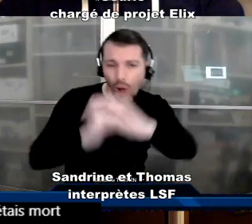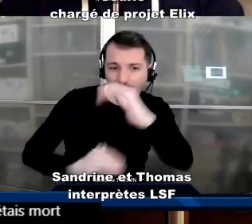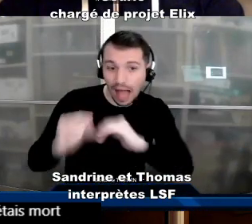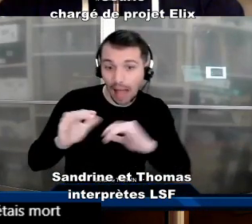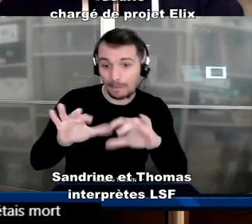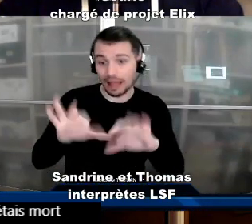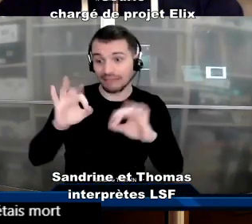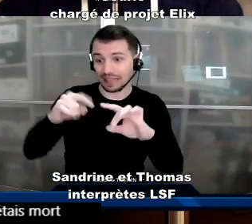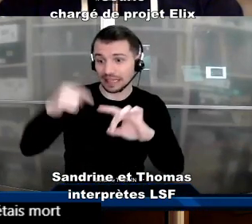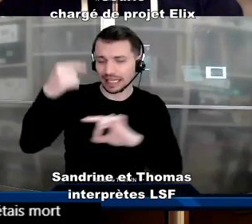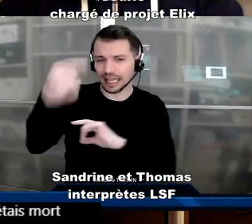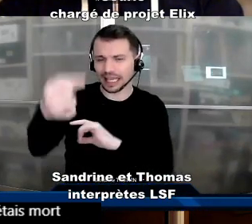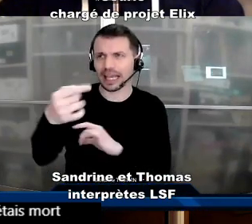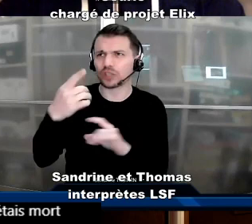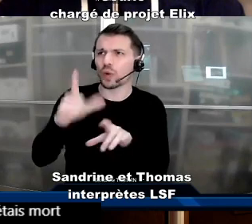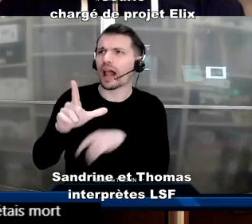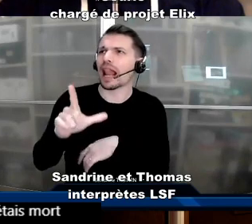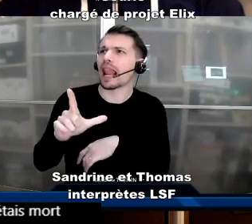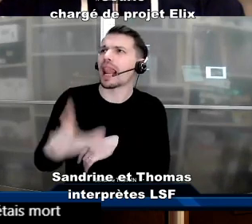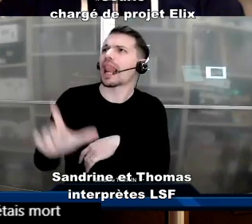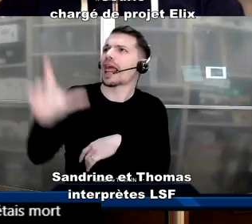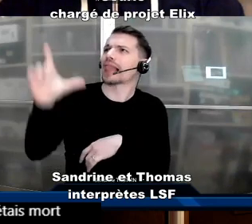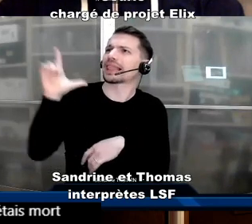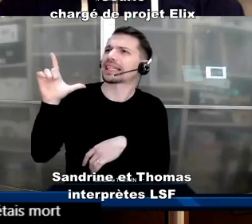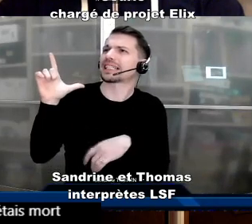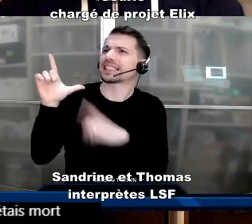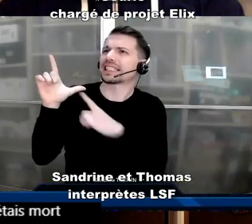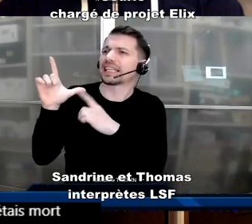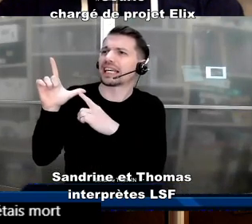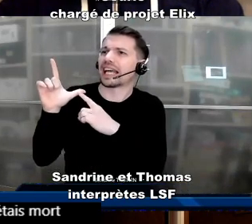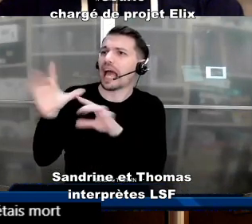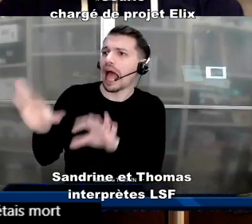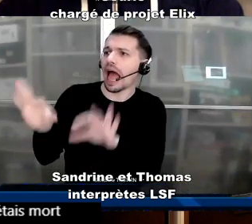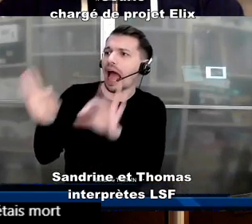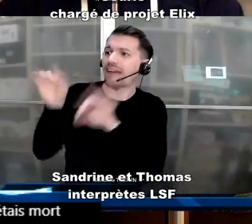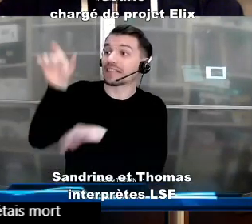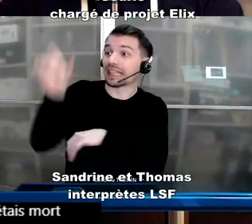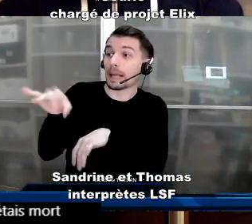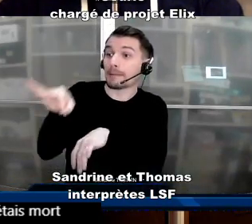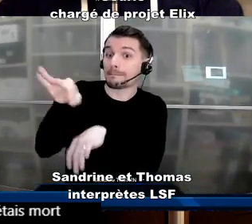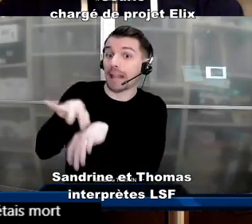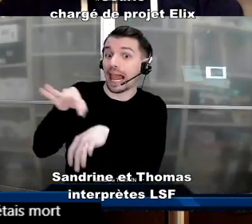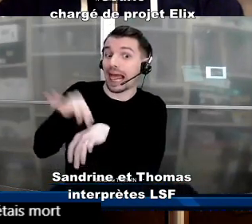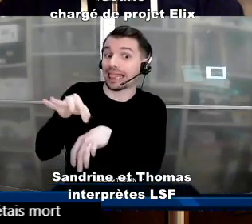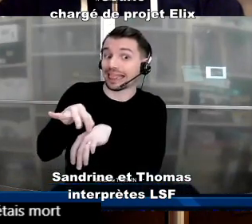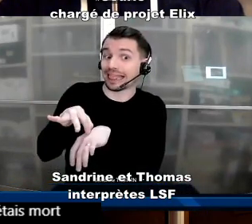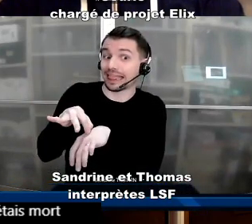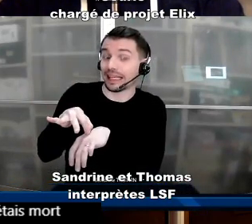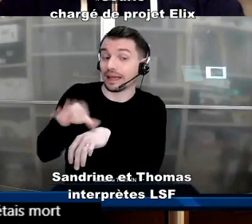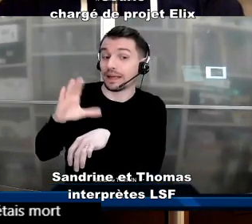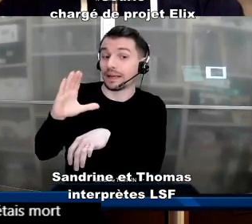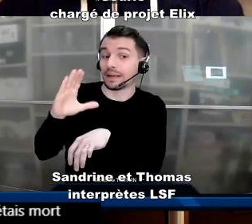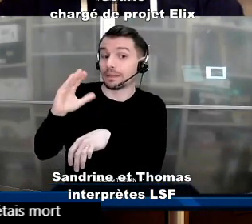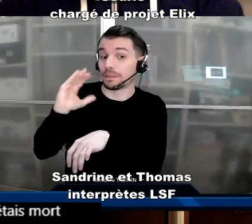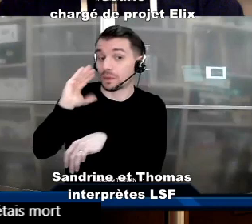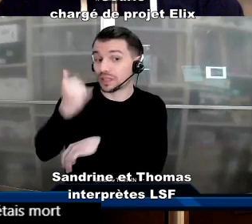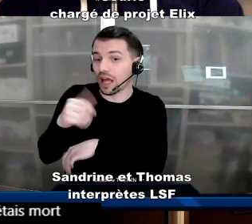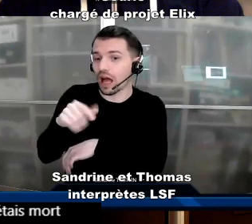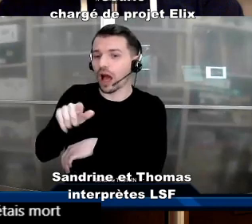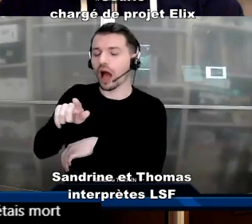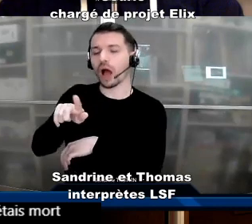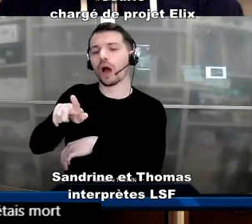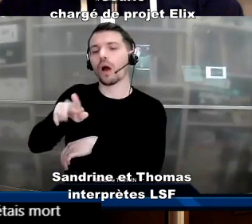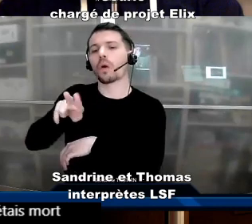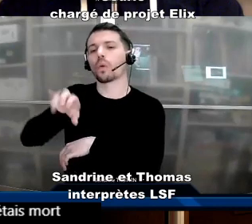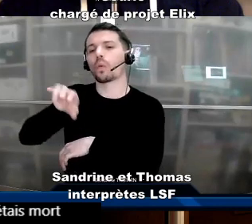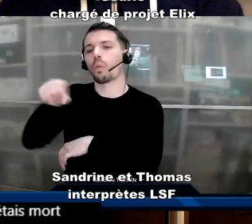venir. Lundi dernier, mon invité était malade, donc on verra Gwen qui nous parlera de sa fille qui a une dysplasie de la